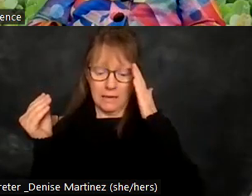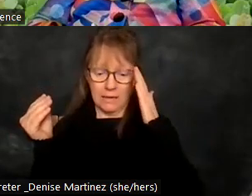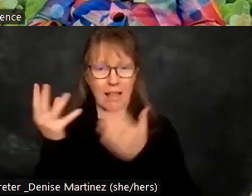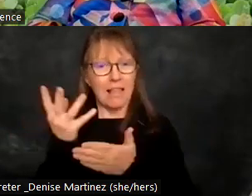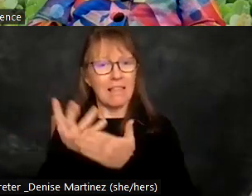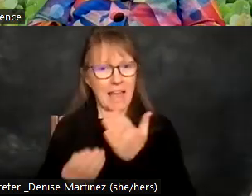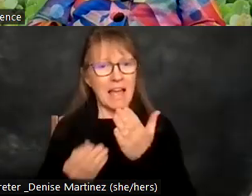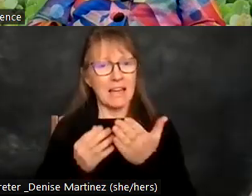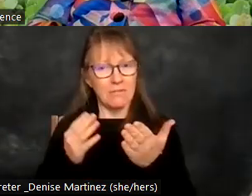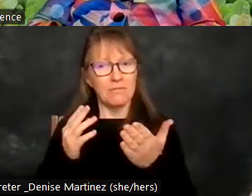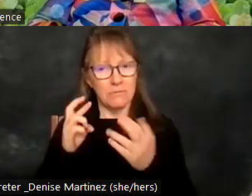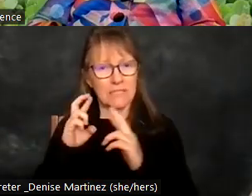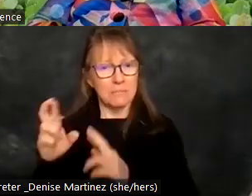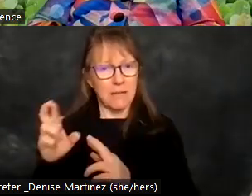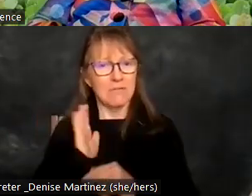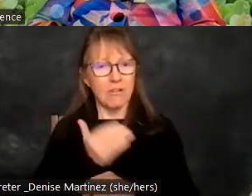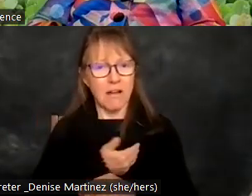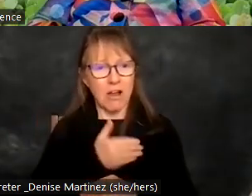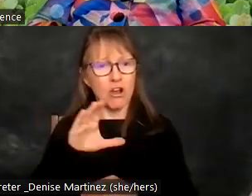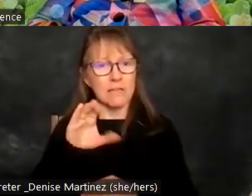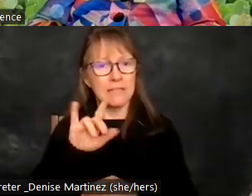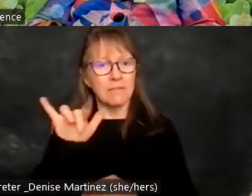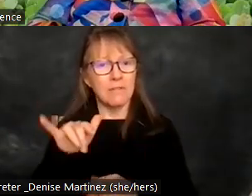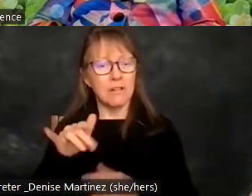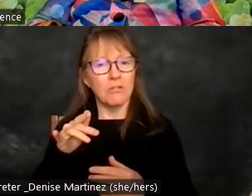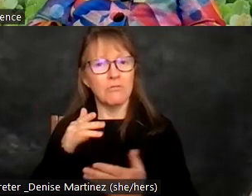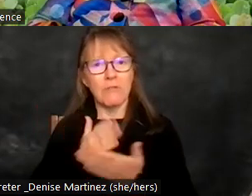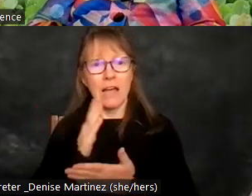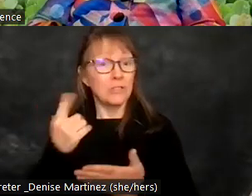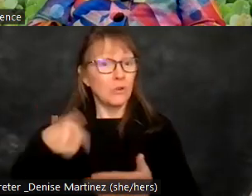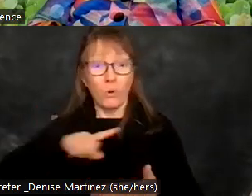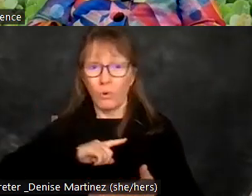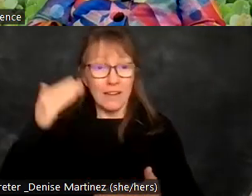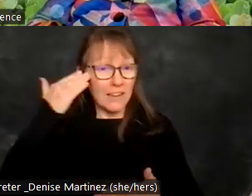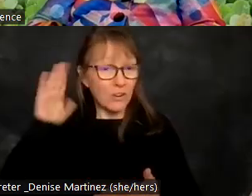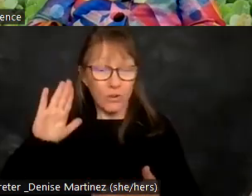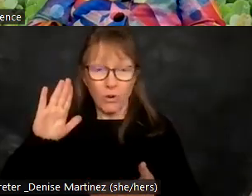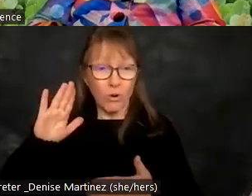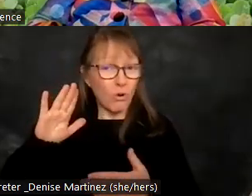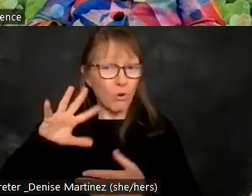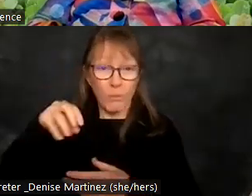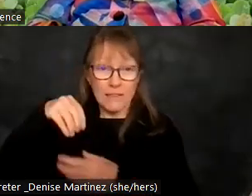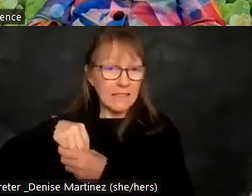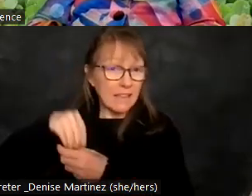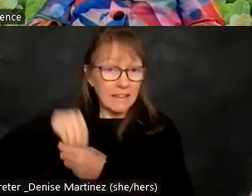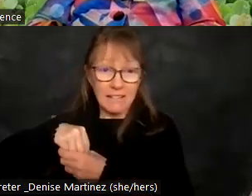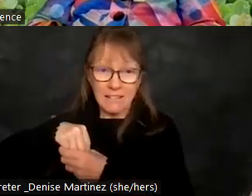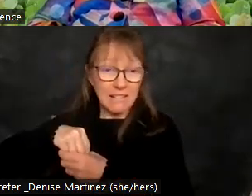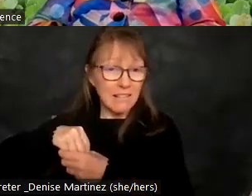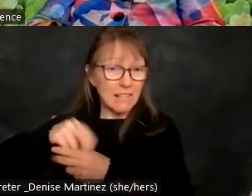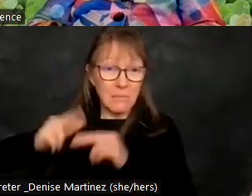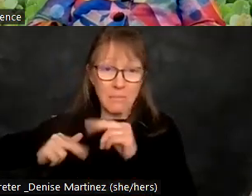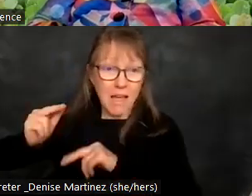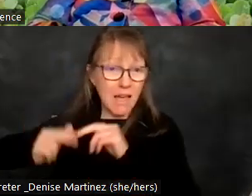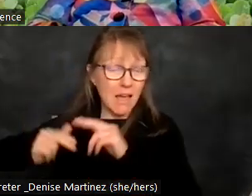c'est peut-être c'est moi pense c'est un manque de respect pour mon yo et moi non pas de connaître